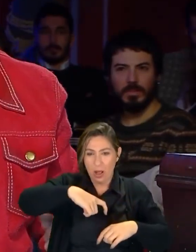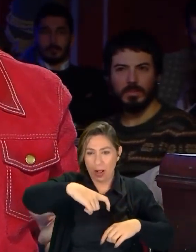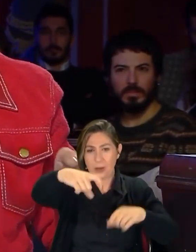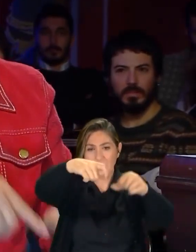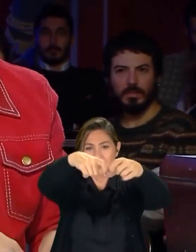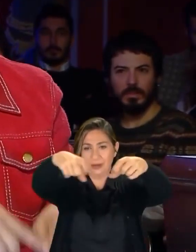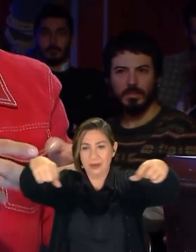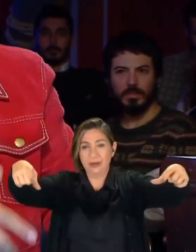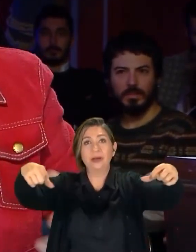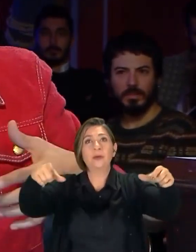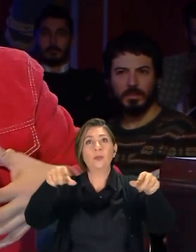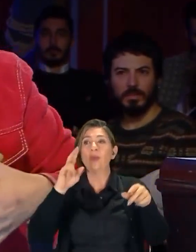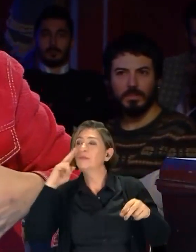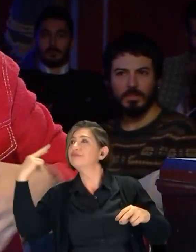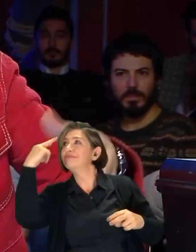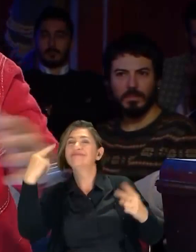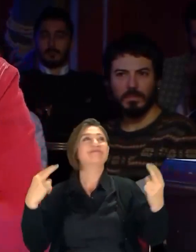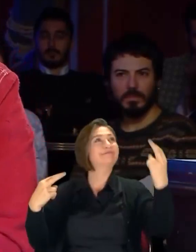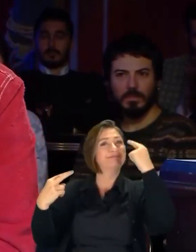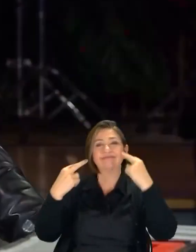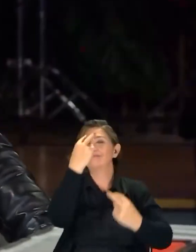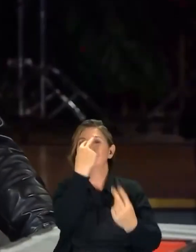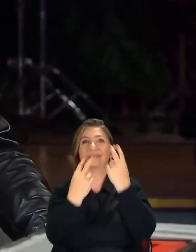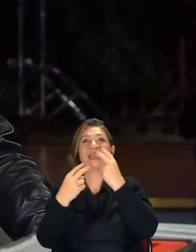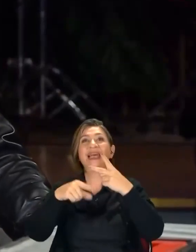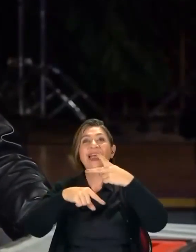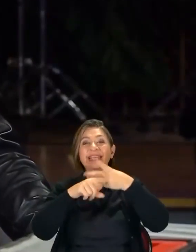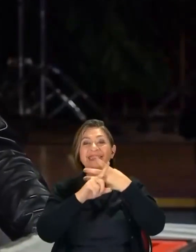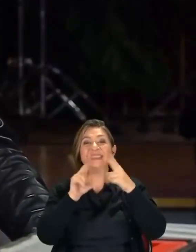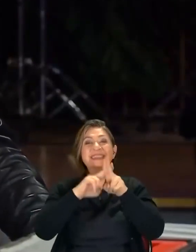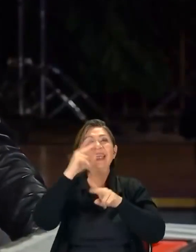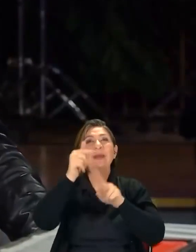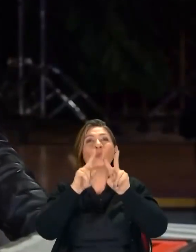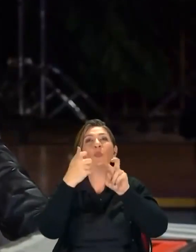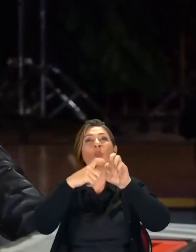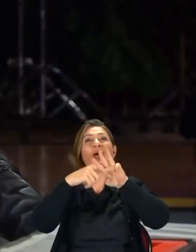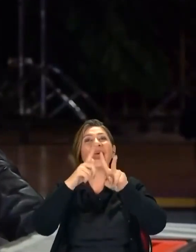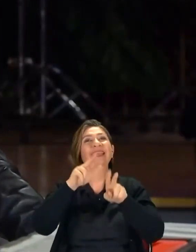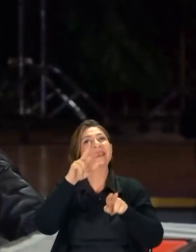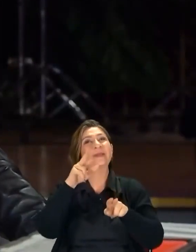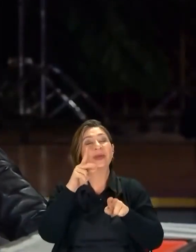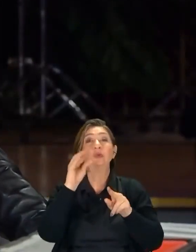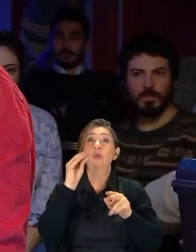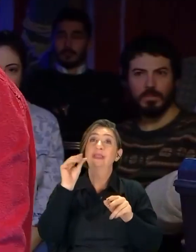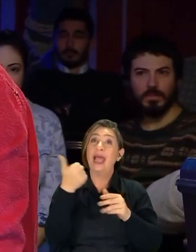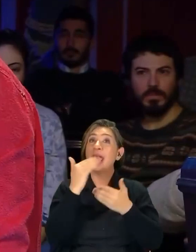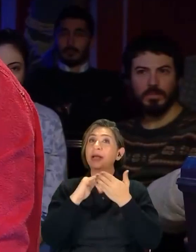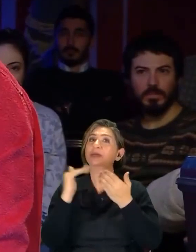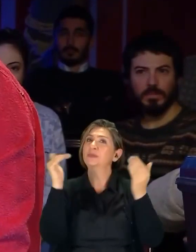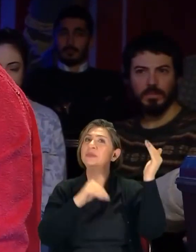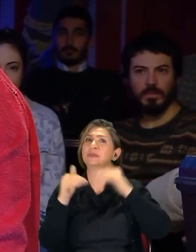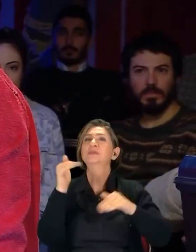podyum yaparsan buraya kadar geliyor buradaki adam da onu yakından görmüş oluyor sahnesi bir Aynen öyle Aynen öyle çok Değerli arkadaşlarım